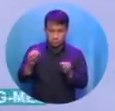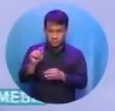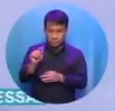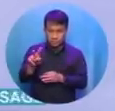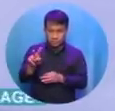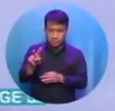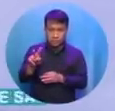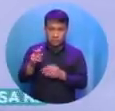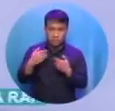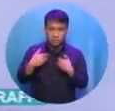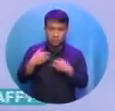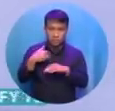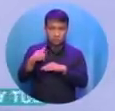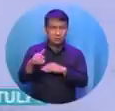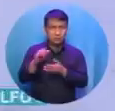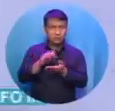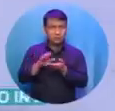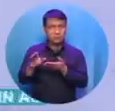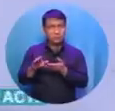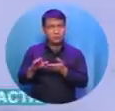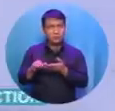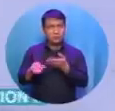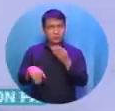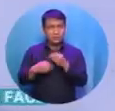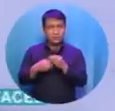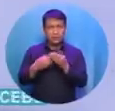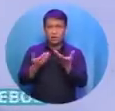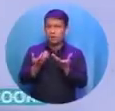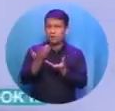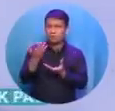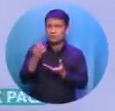At, papadala ko ng cash. Magkano bang TV set po dyan?